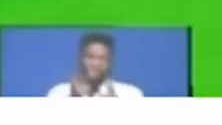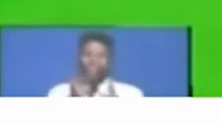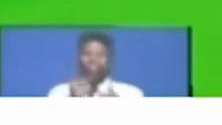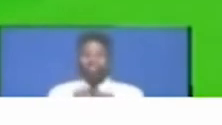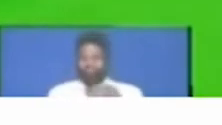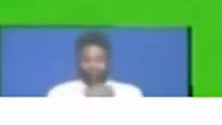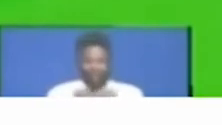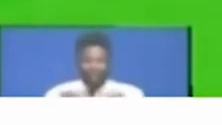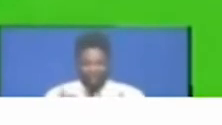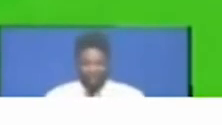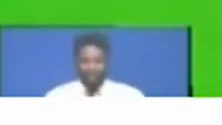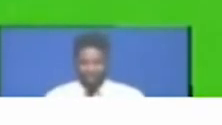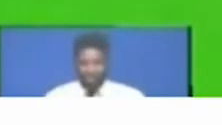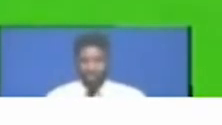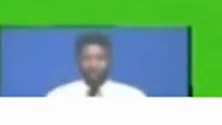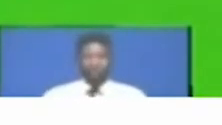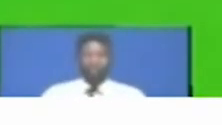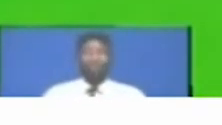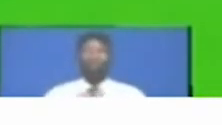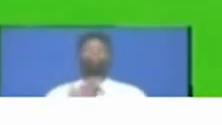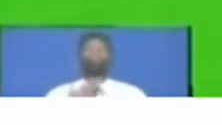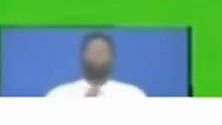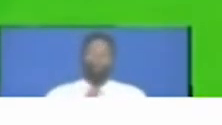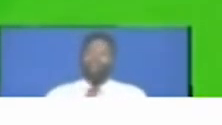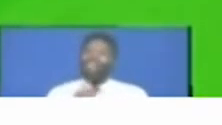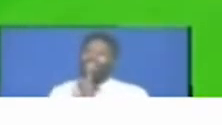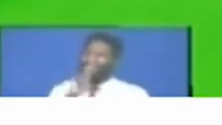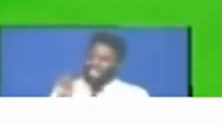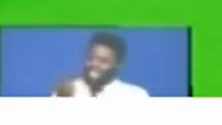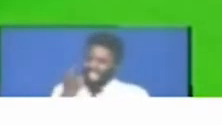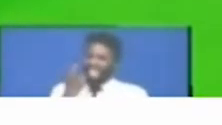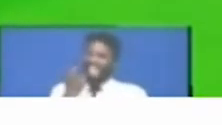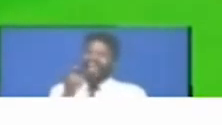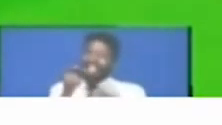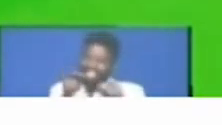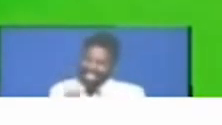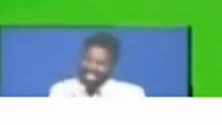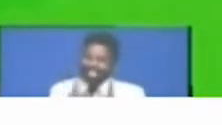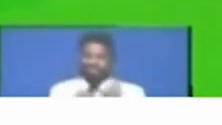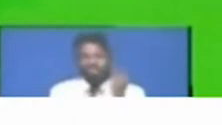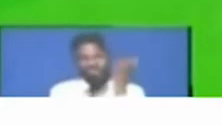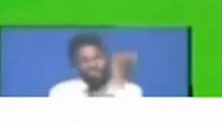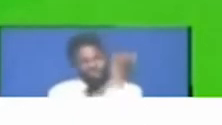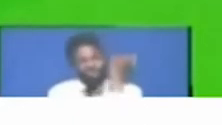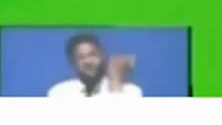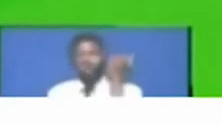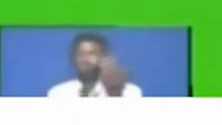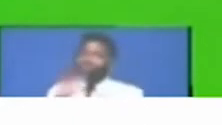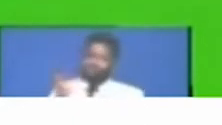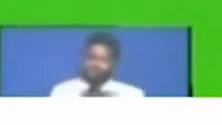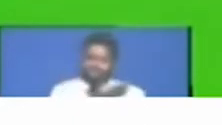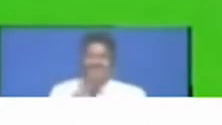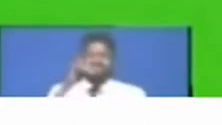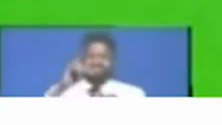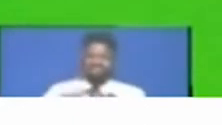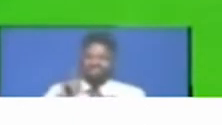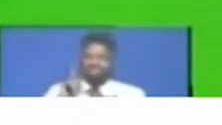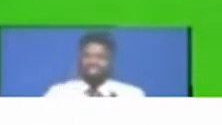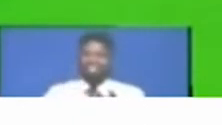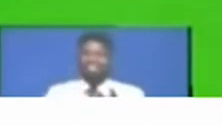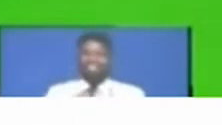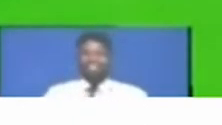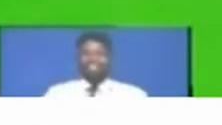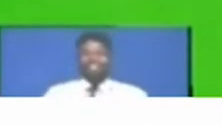kwamba Kenya imetoka katika janga la ufukara, janga ya kutokuwa na imani na